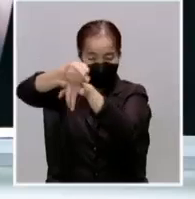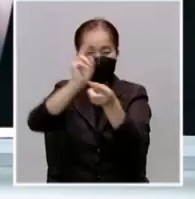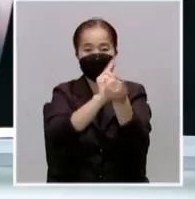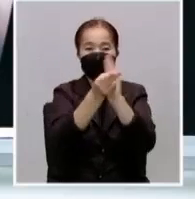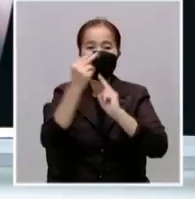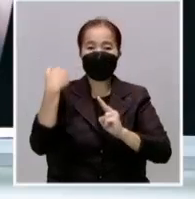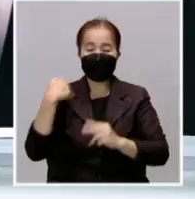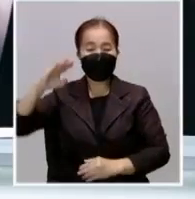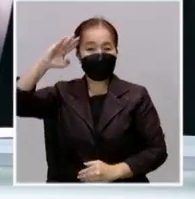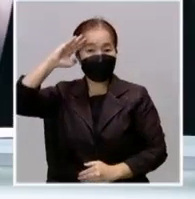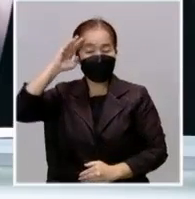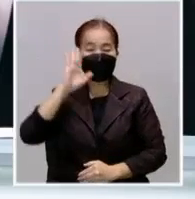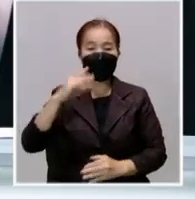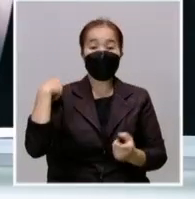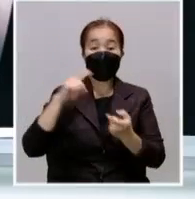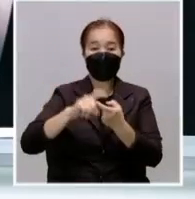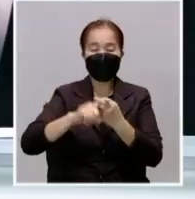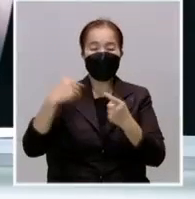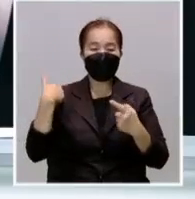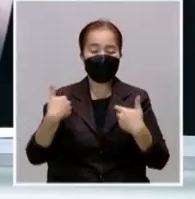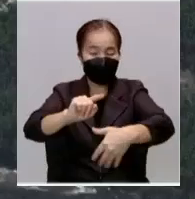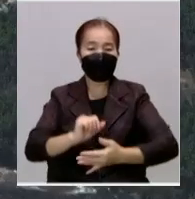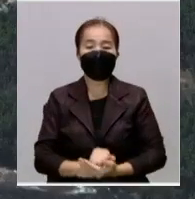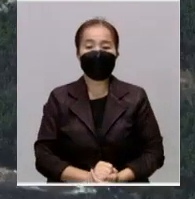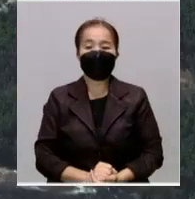หารรัสเซียไปใกล้กับกรุงเคียฟเพิ่มมากขึ้นครับ